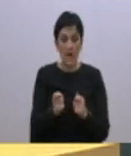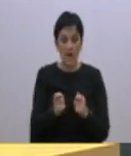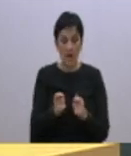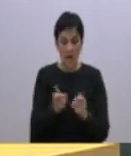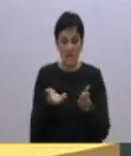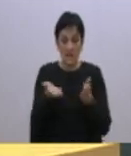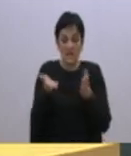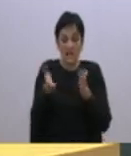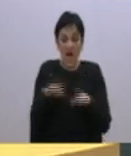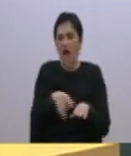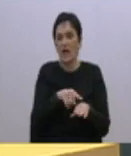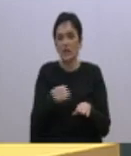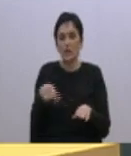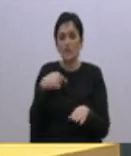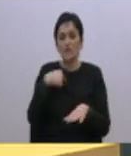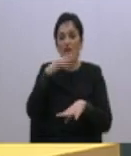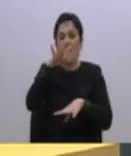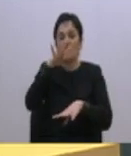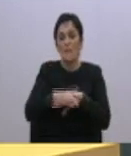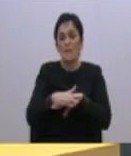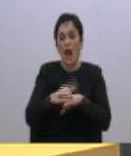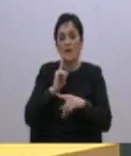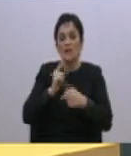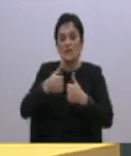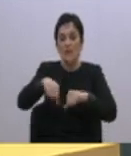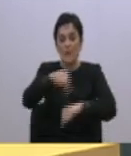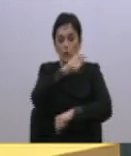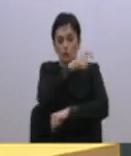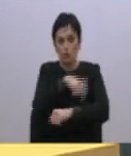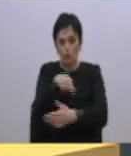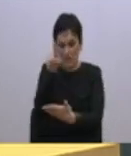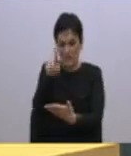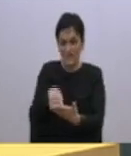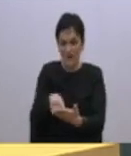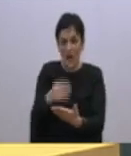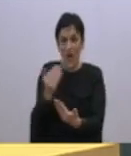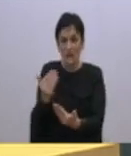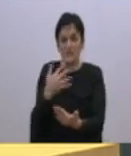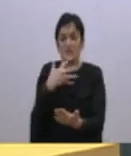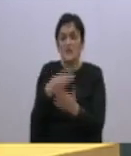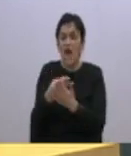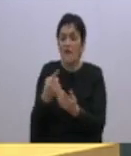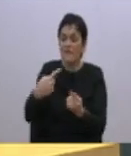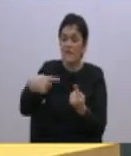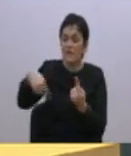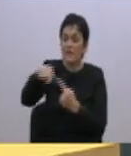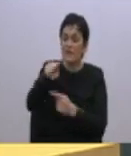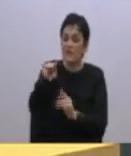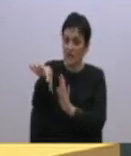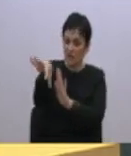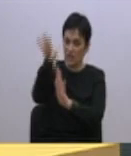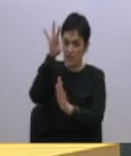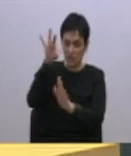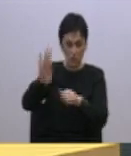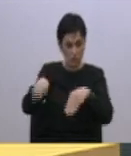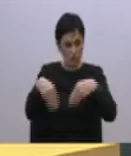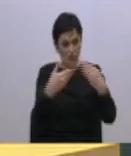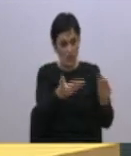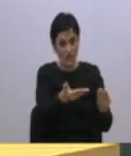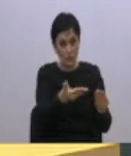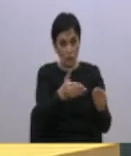ჩვენ ვანდეთ თავად ბანკის საბჭოს წევრებს, მათ გამოავლინონ საკუთარი წრიდან ვინმე და შესთავაზონ პრეზიდენტს.